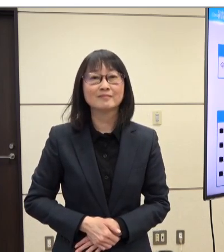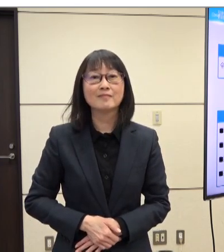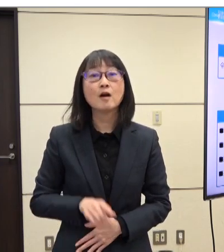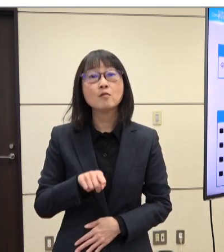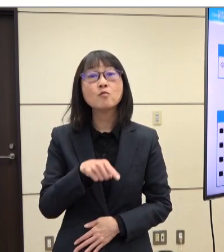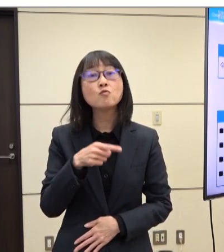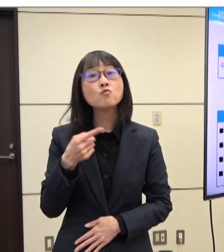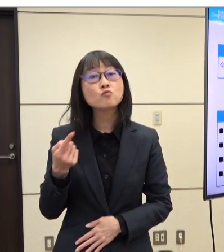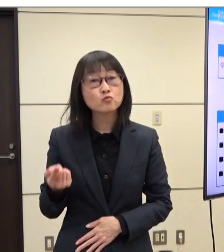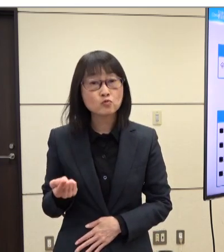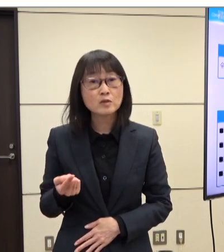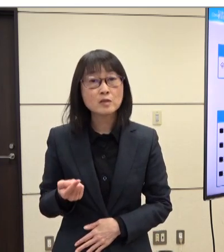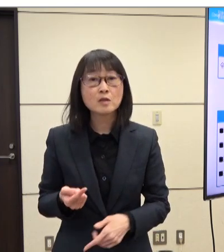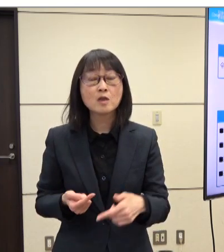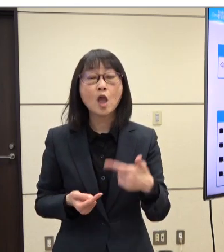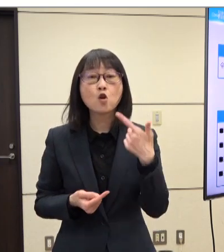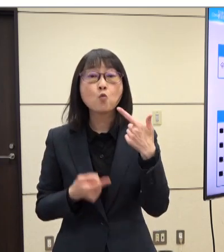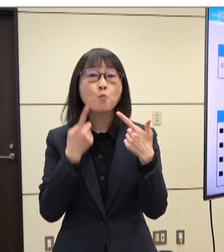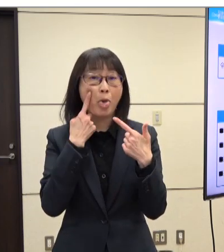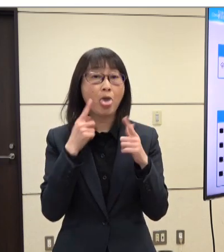続いて最後6点目になります。